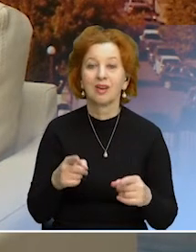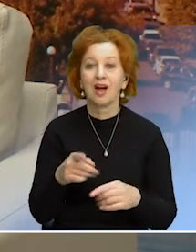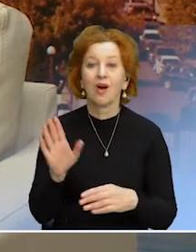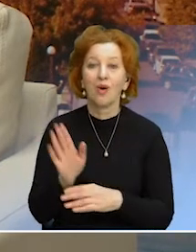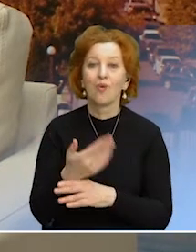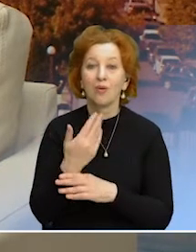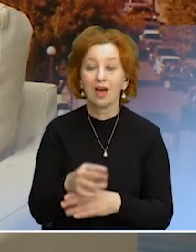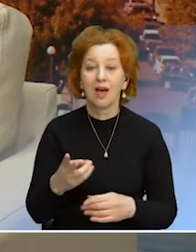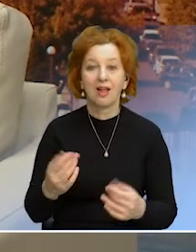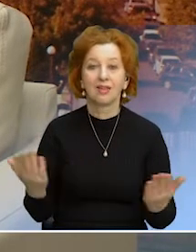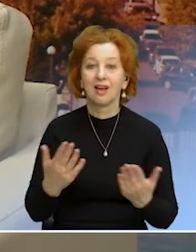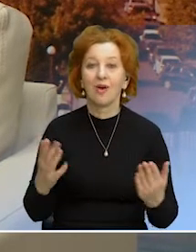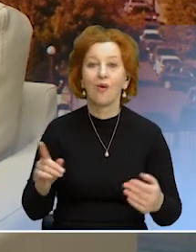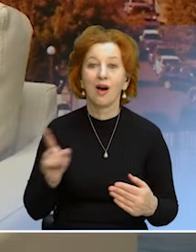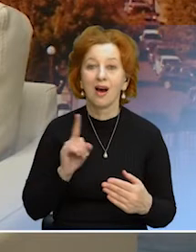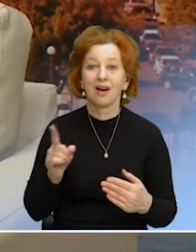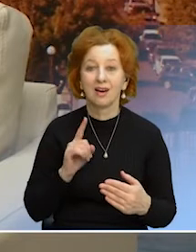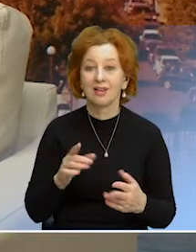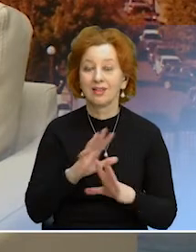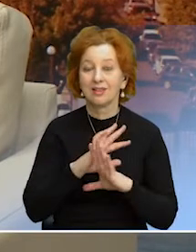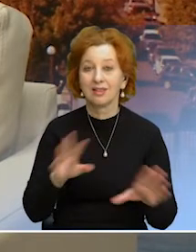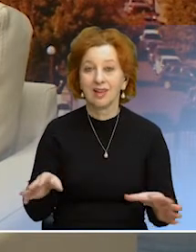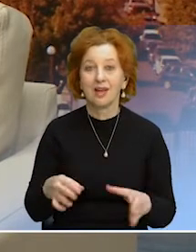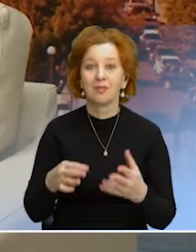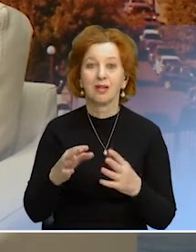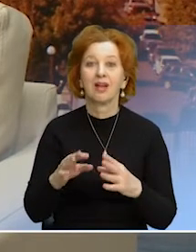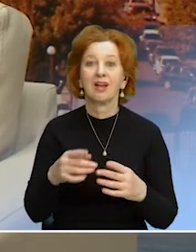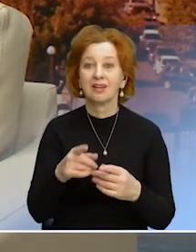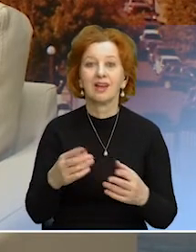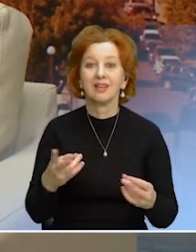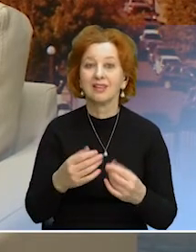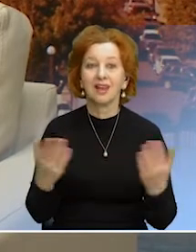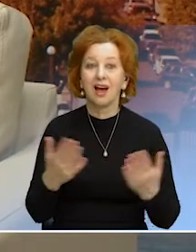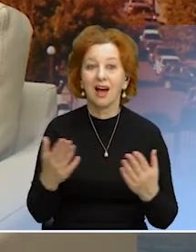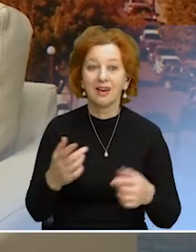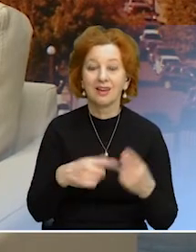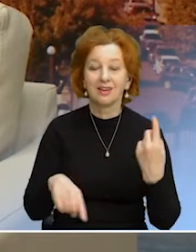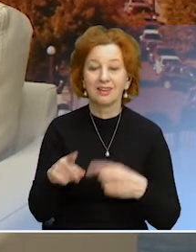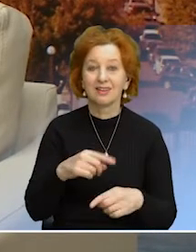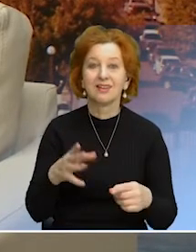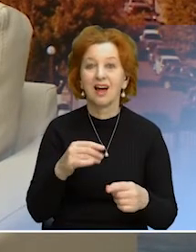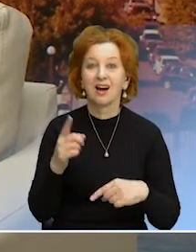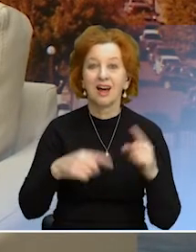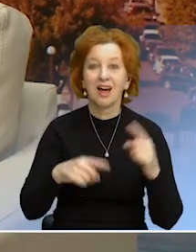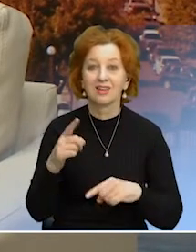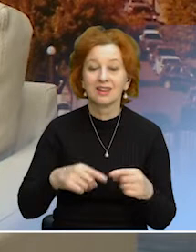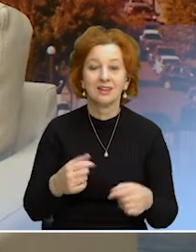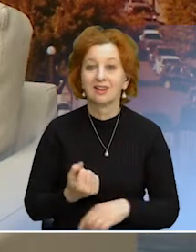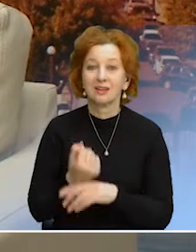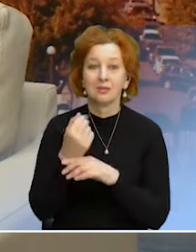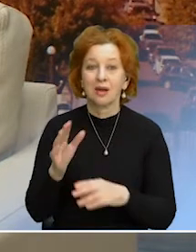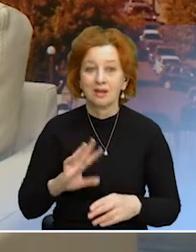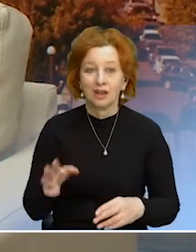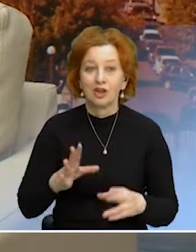конечно, гуляли, никакой охраны не было, никто нас не охранял, никаких геопозиций на гаджетах родители не